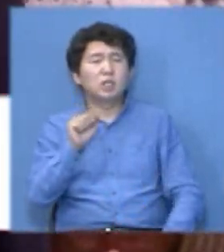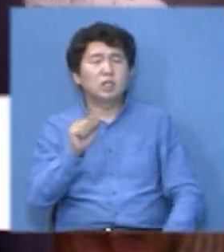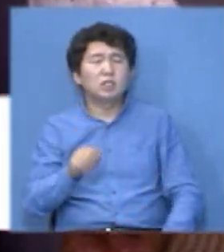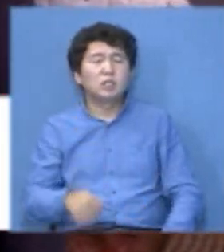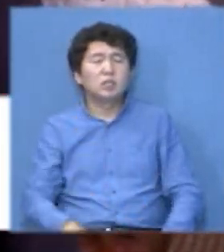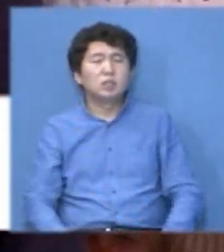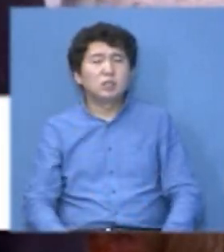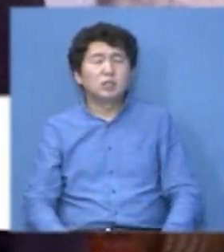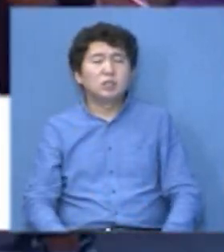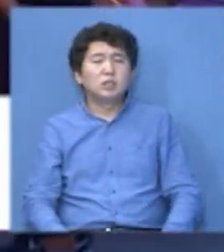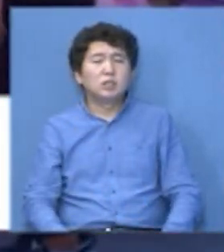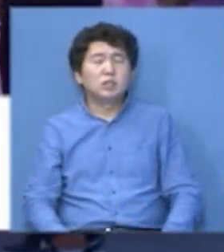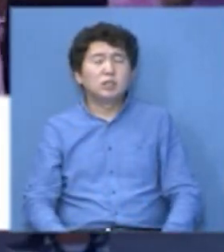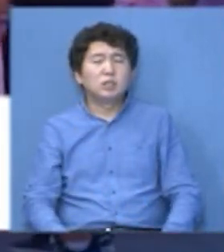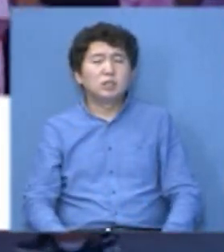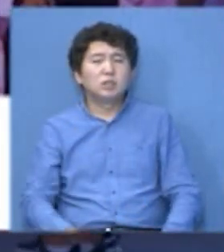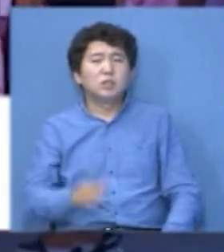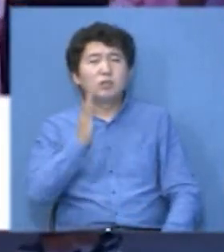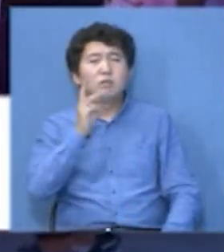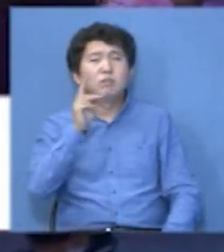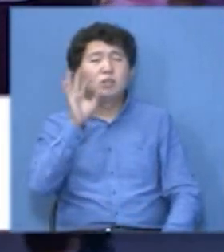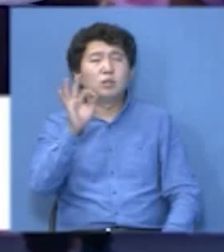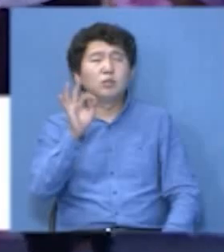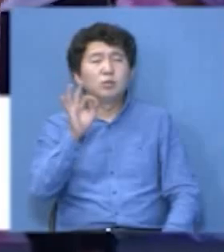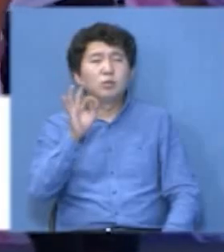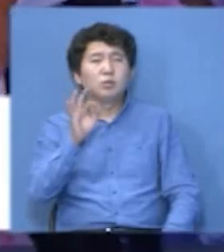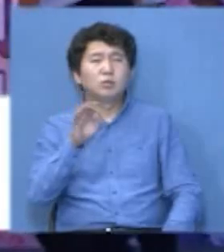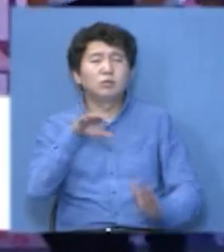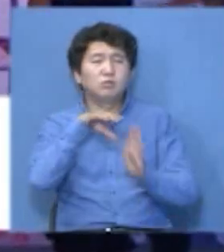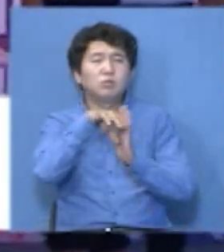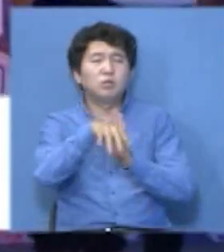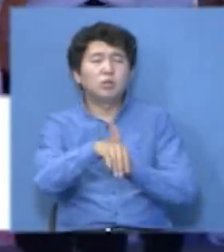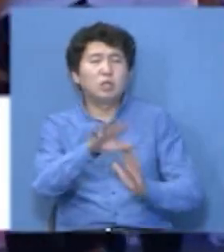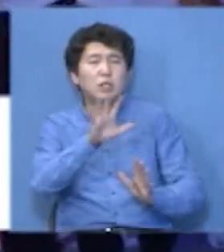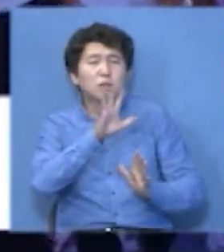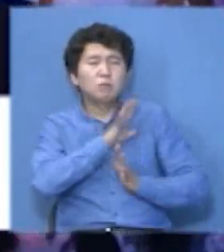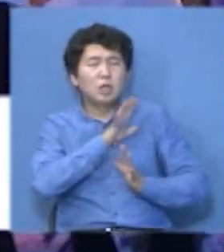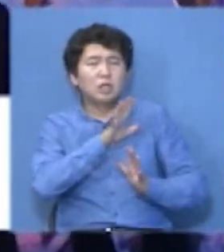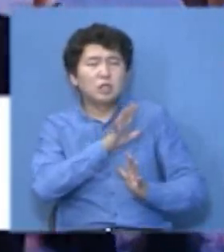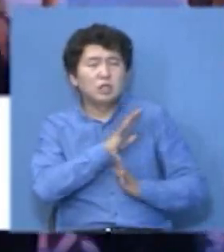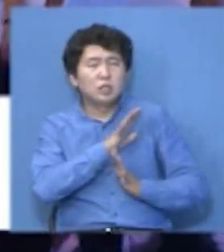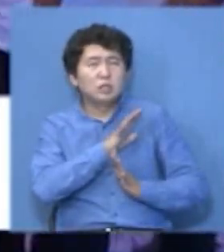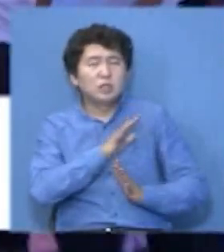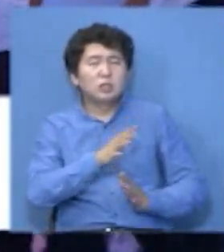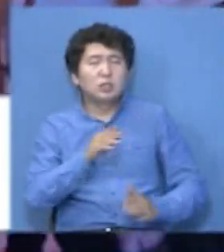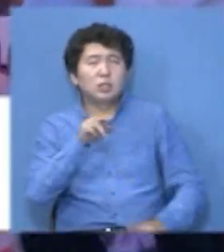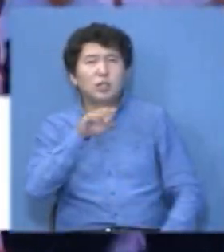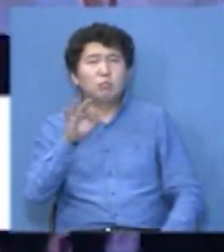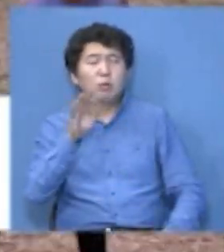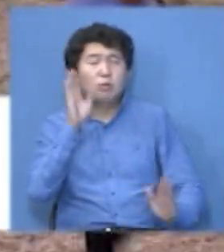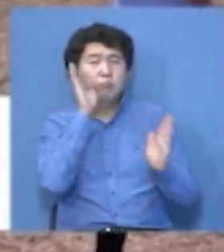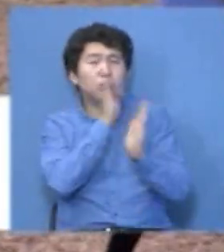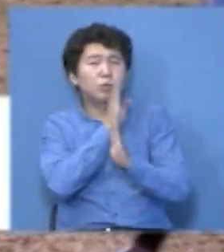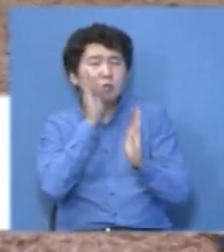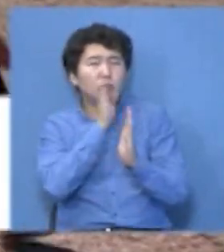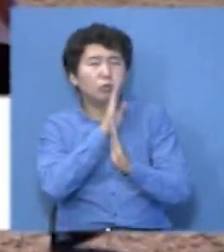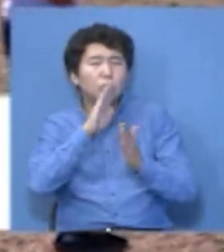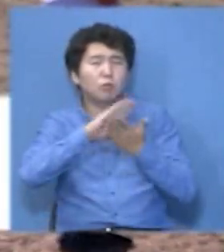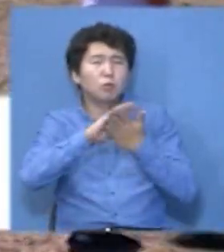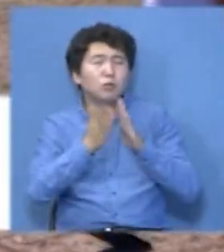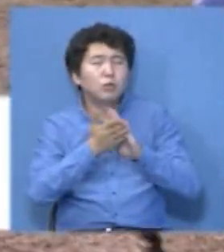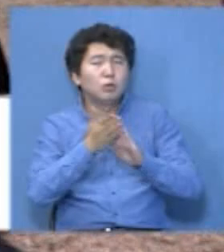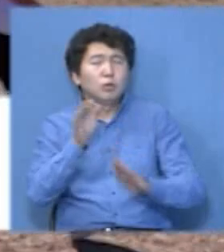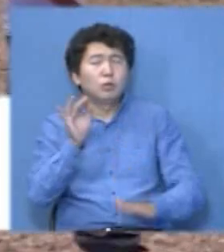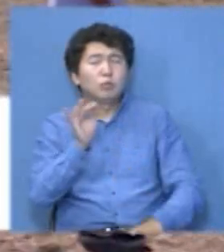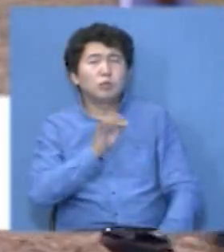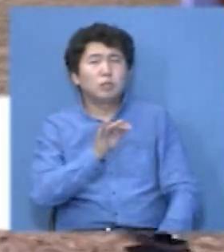центров Восточного Казахстана. Он входит в число богатейших регионов на востоке республики по природным условиям и экономическому